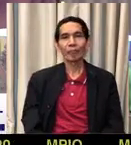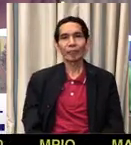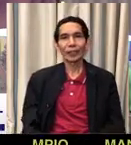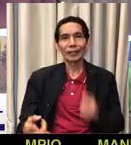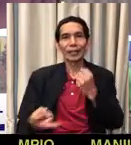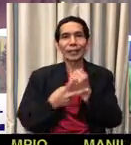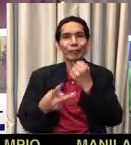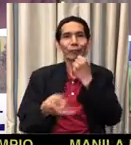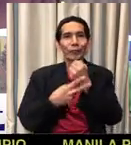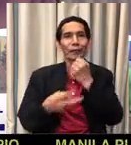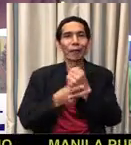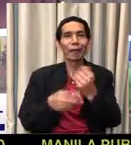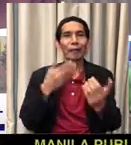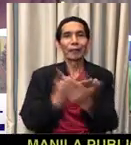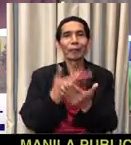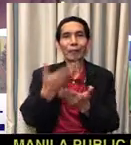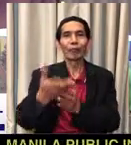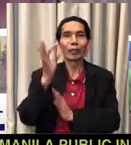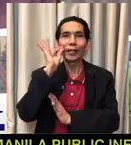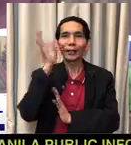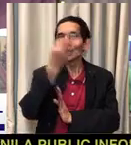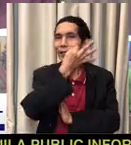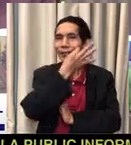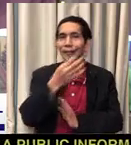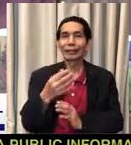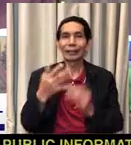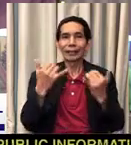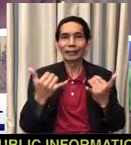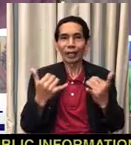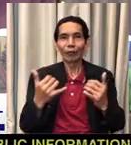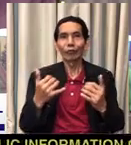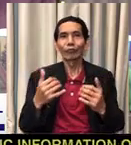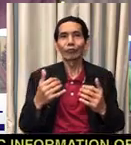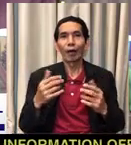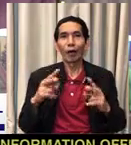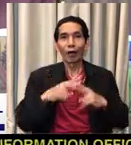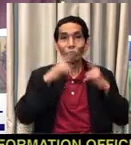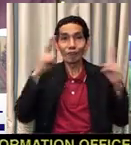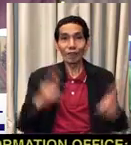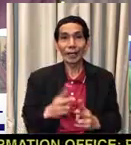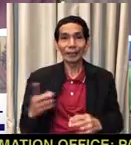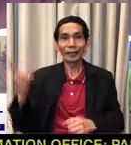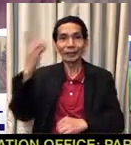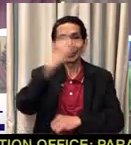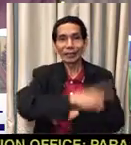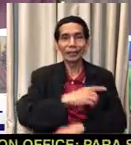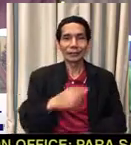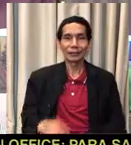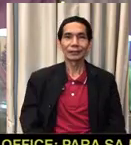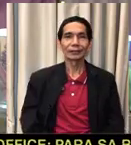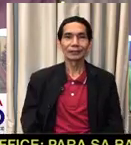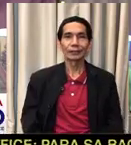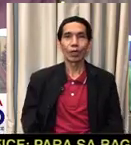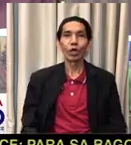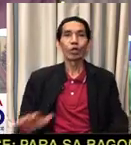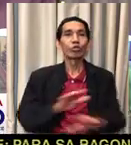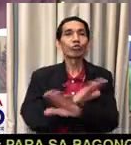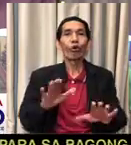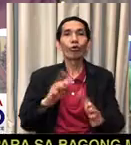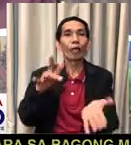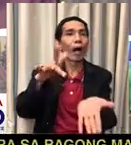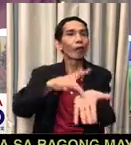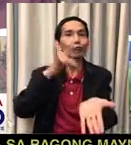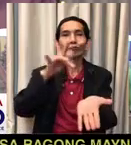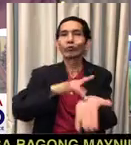Nag-ipon ng bili ng bulaklak ngayong Valentine's. Yan, ha? Huwag